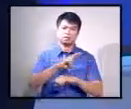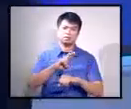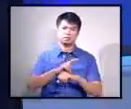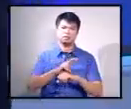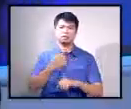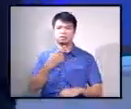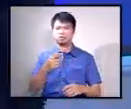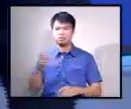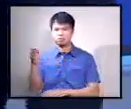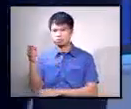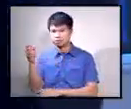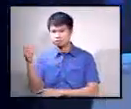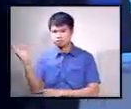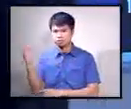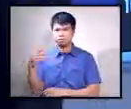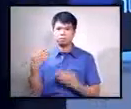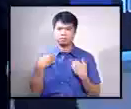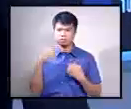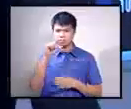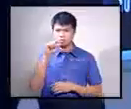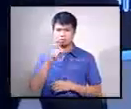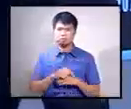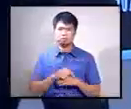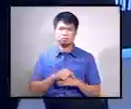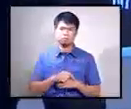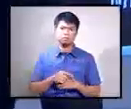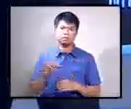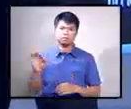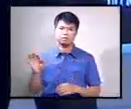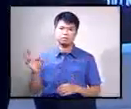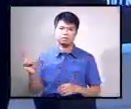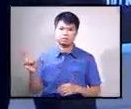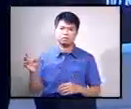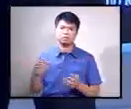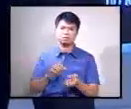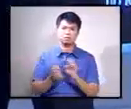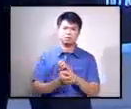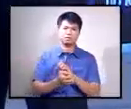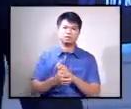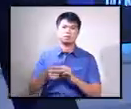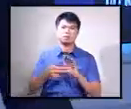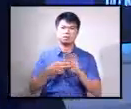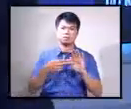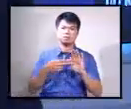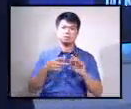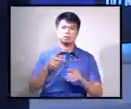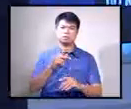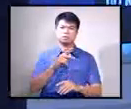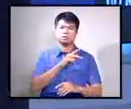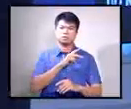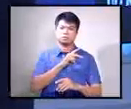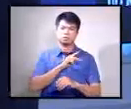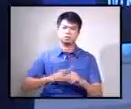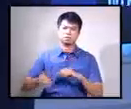nga ang kanyang watawat po, itong may ibon. Noong 1970s, pinalitan ni Kloma ang pangalan nito at ginawang Kingdom of Colonia.